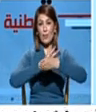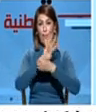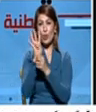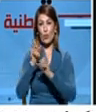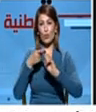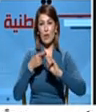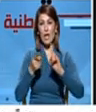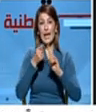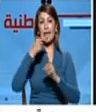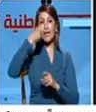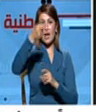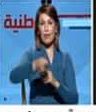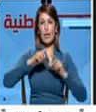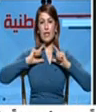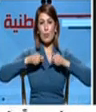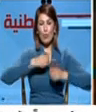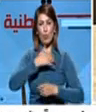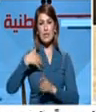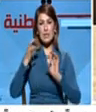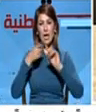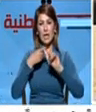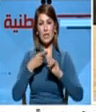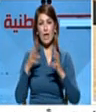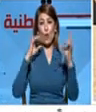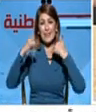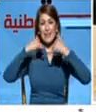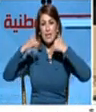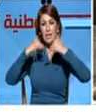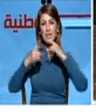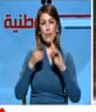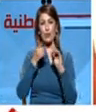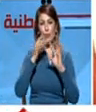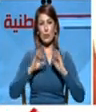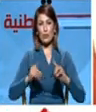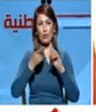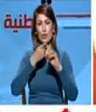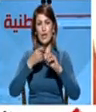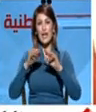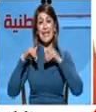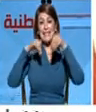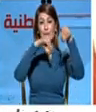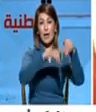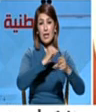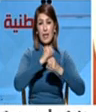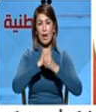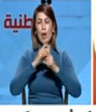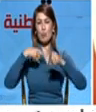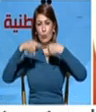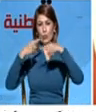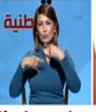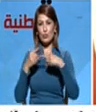القطاع المالي والصحي وقطاع الاتصالات تامين استمراريه الخدمه و يتعلق